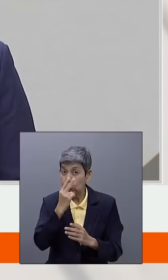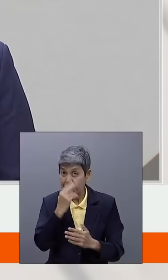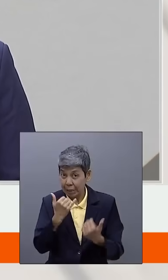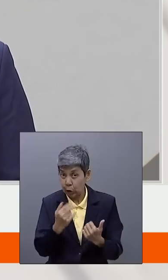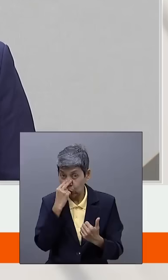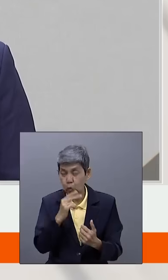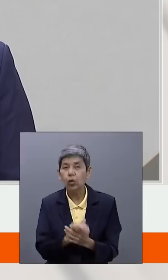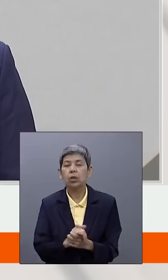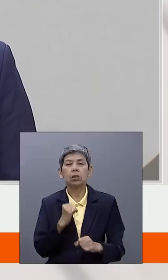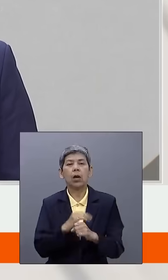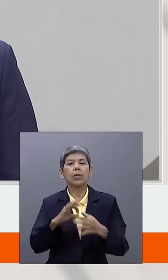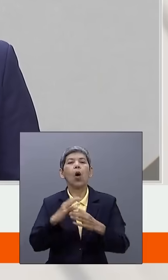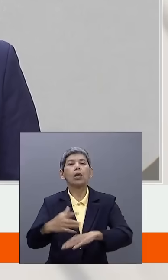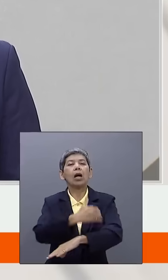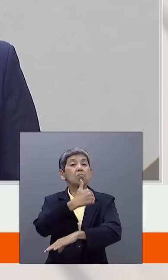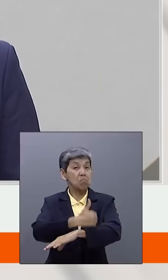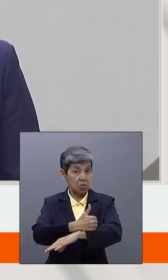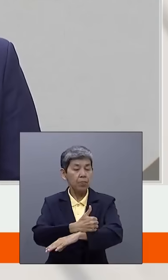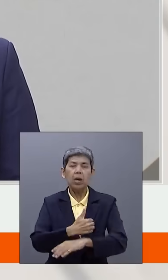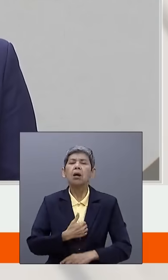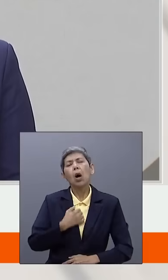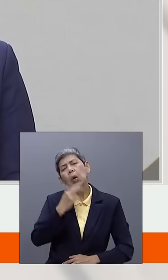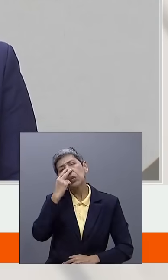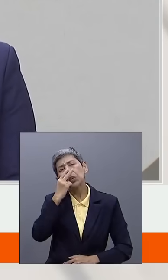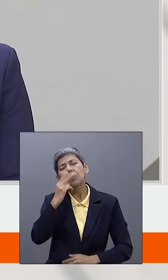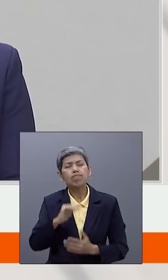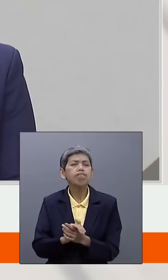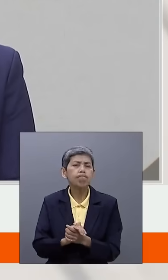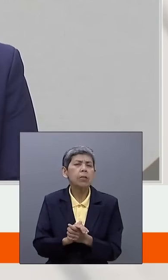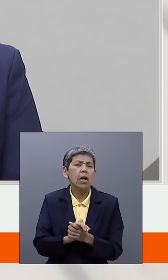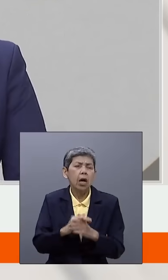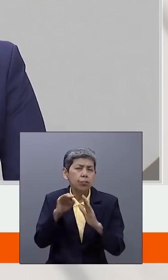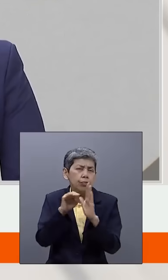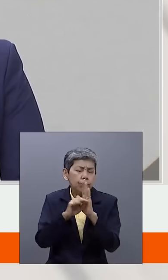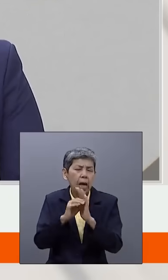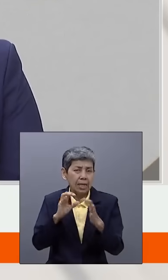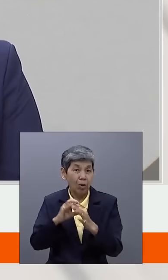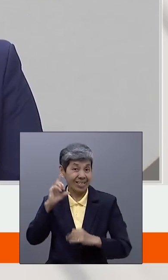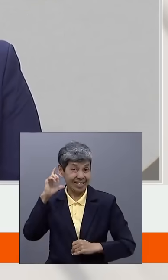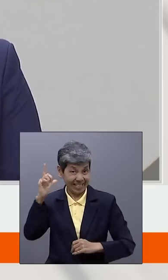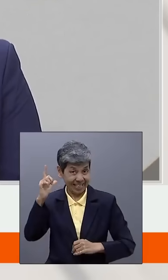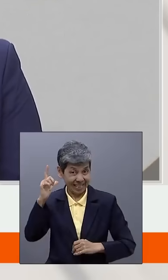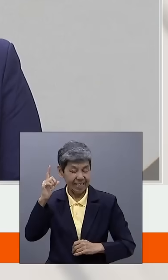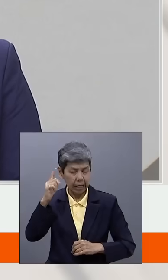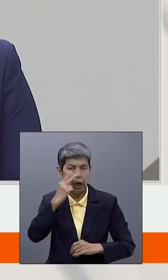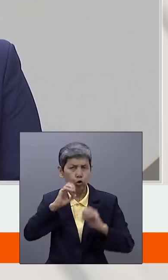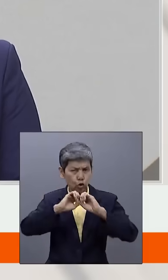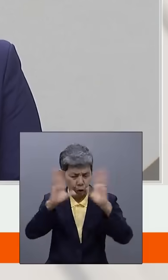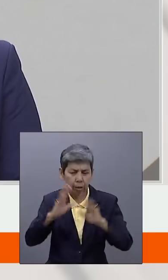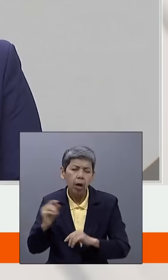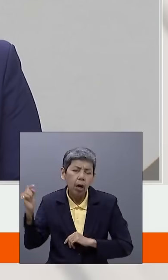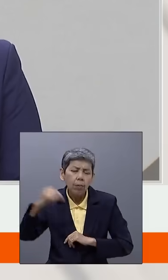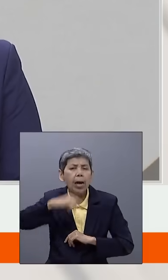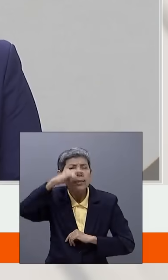คือการวางมือในทางการเมืองด้วยหรือเปล่าคะที่คงจะเป็นเรื่องสำคัญเป็นเงื่อนไขที่สำคัญที่จะทำให้เห็นภาพว่าการกลับมา